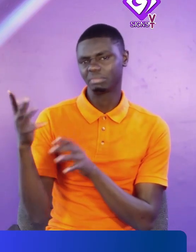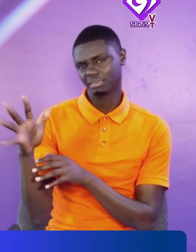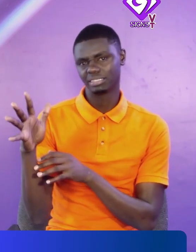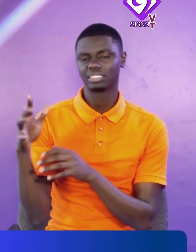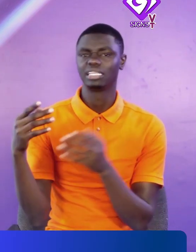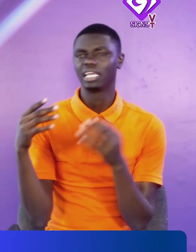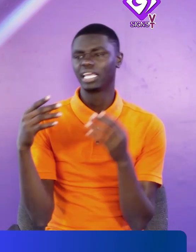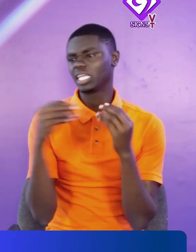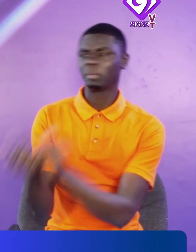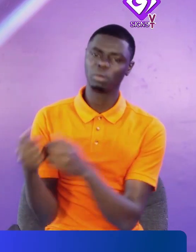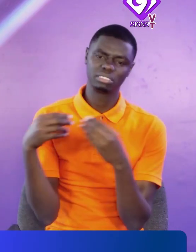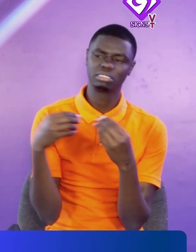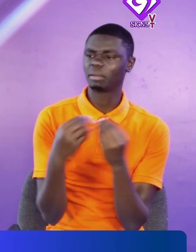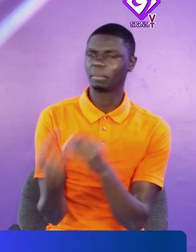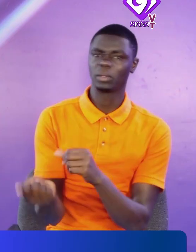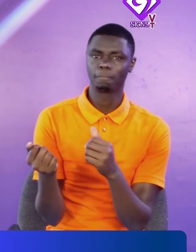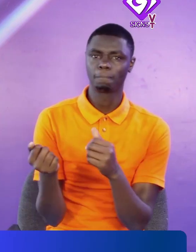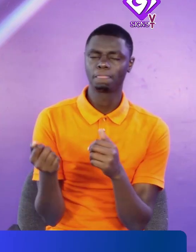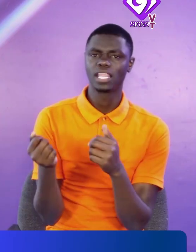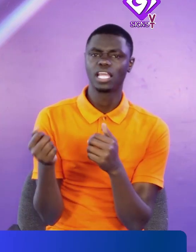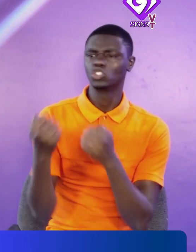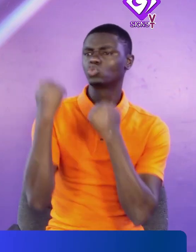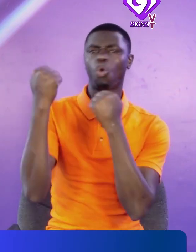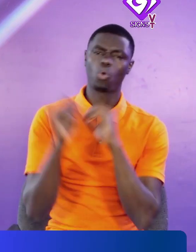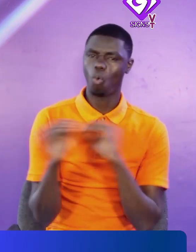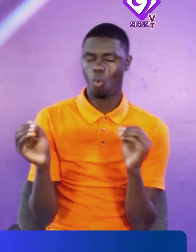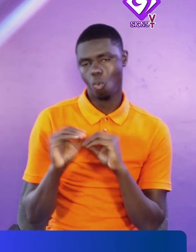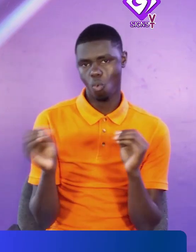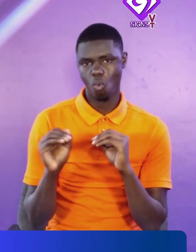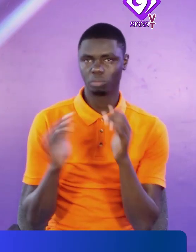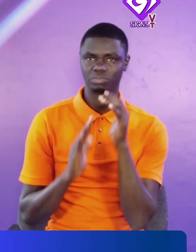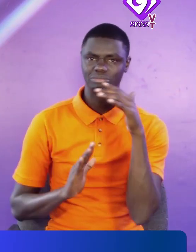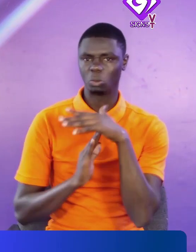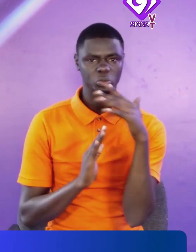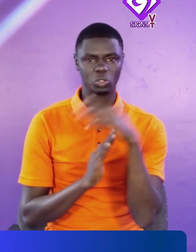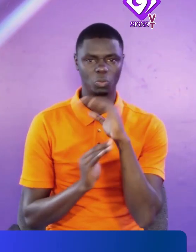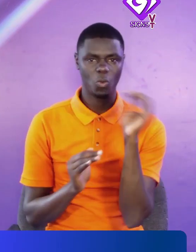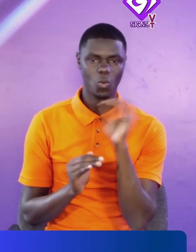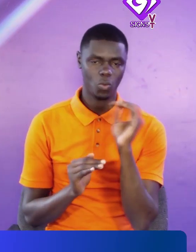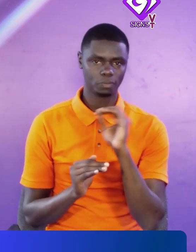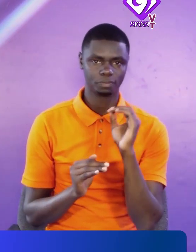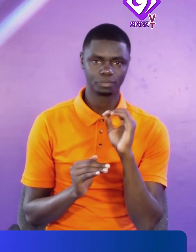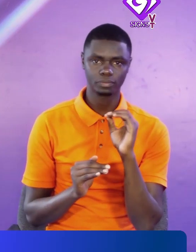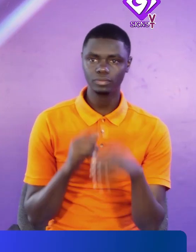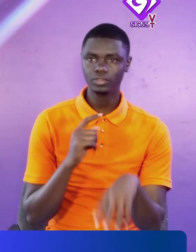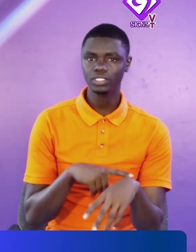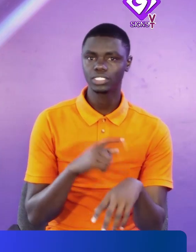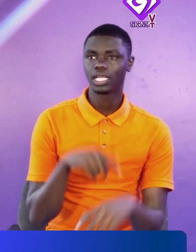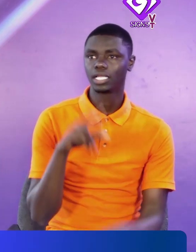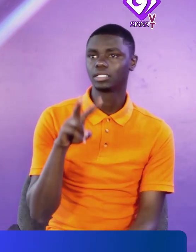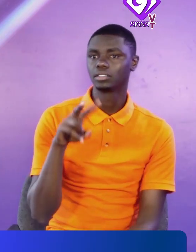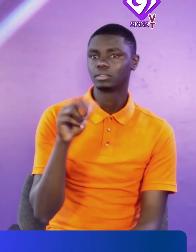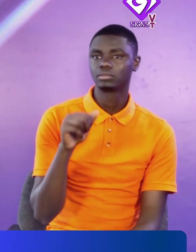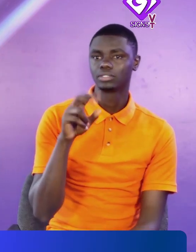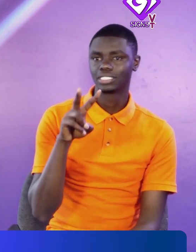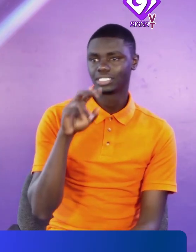tu haijakuwa tu top form, hawajahit top form manze. Tangu Simone Inzaghi ahame, yani